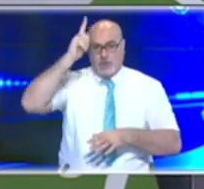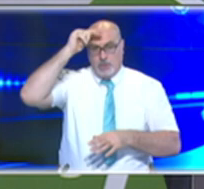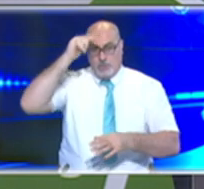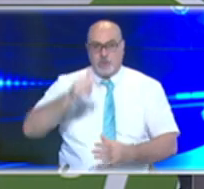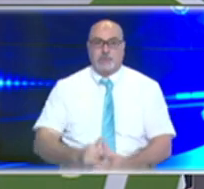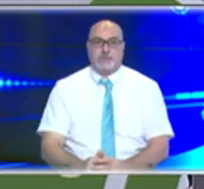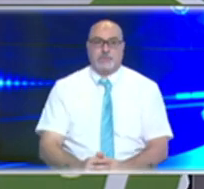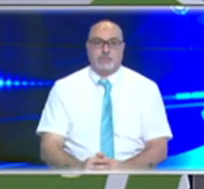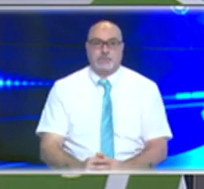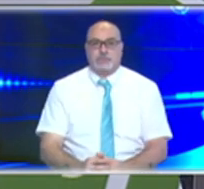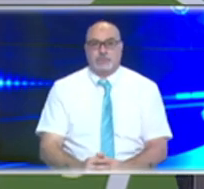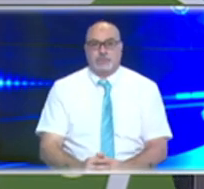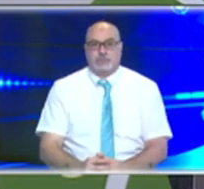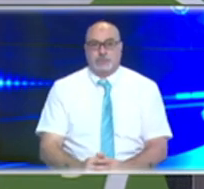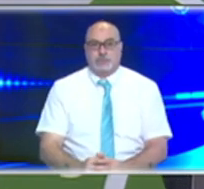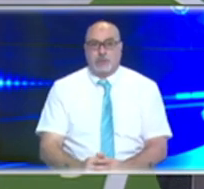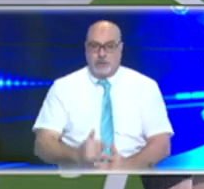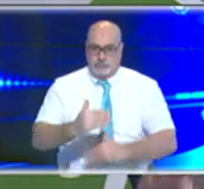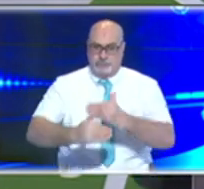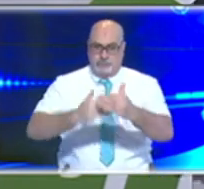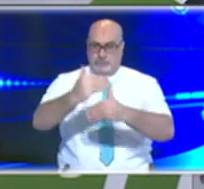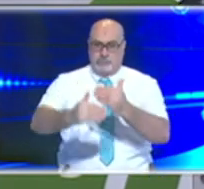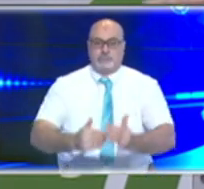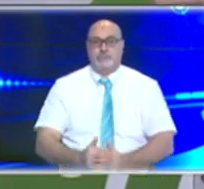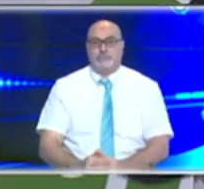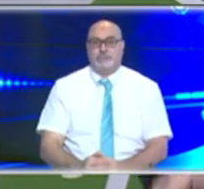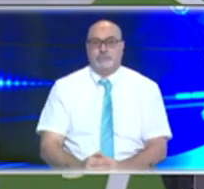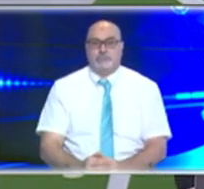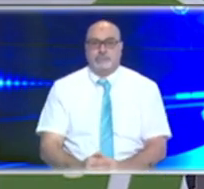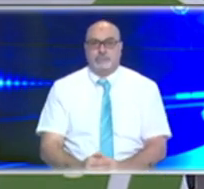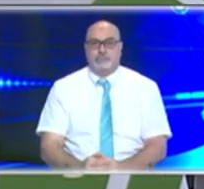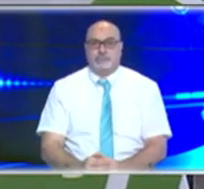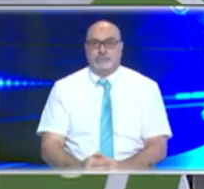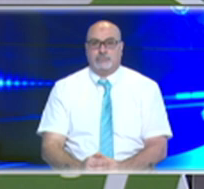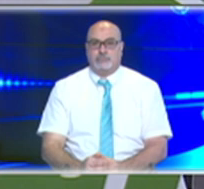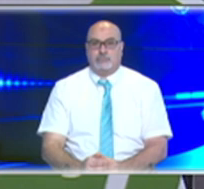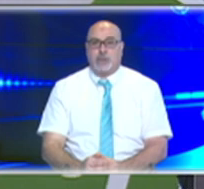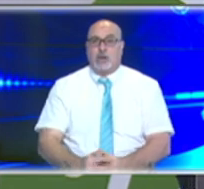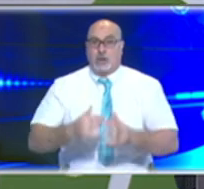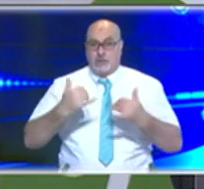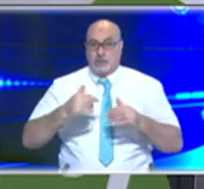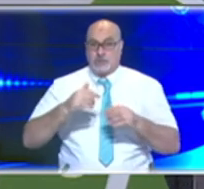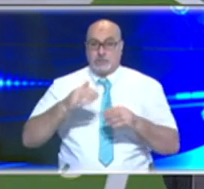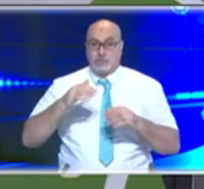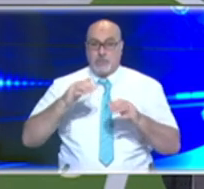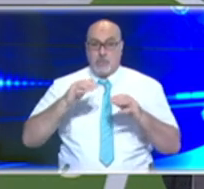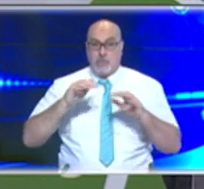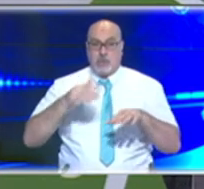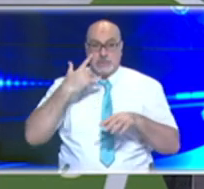الجديدة، والخطوات التي خطتها البلاد رغم